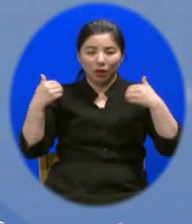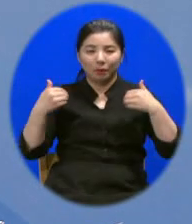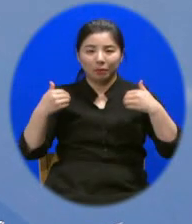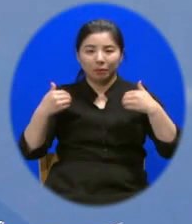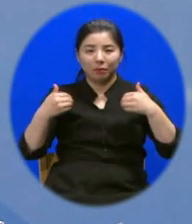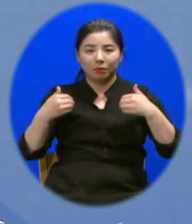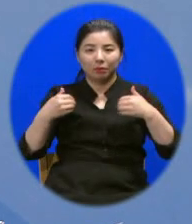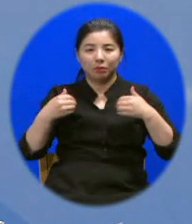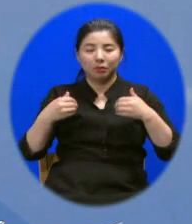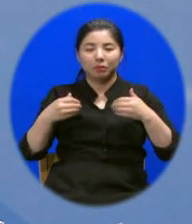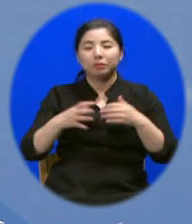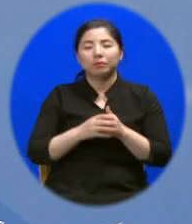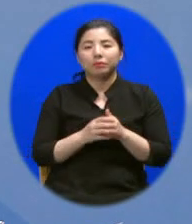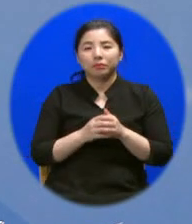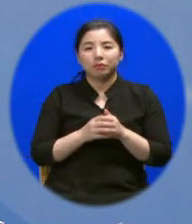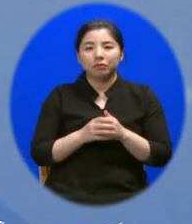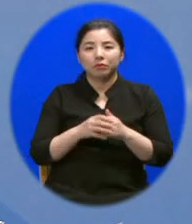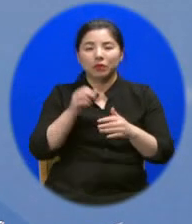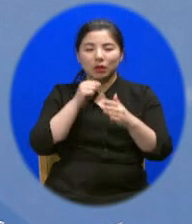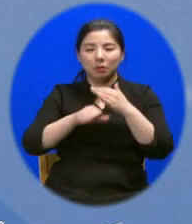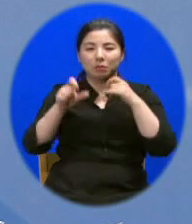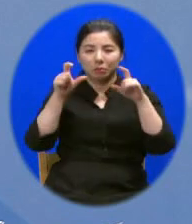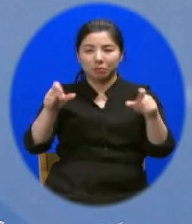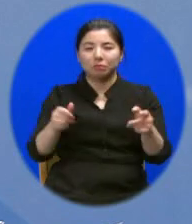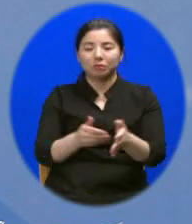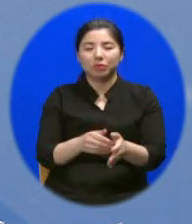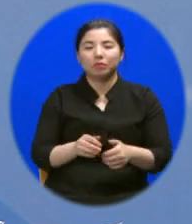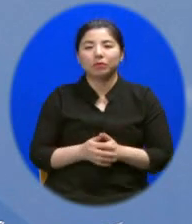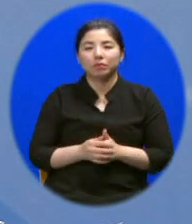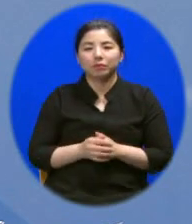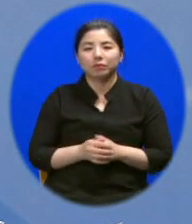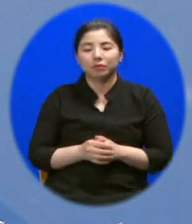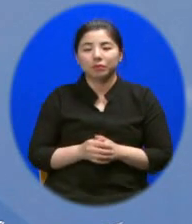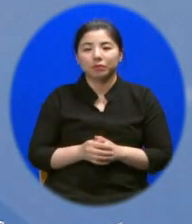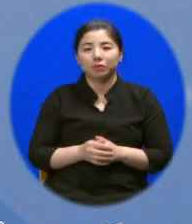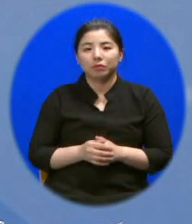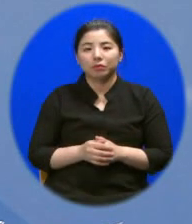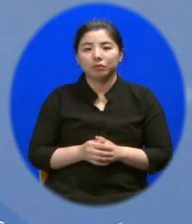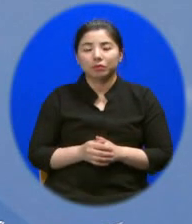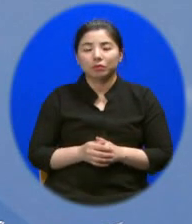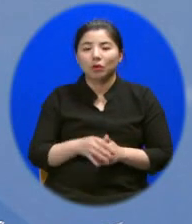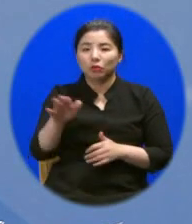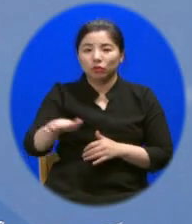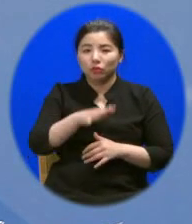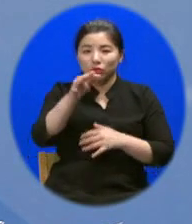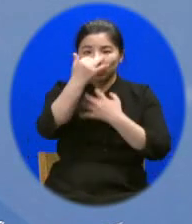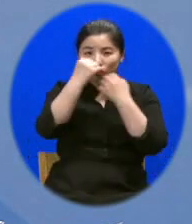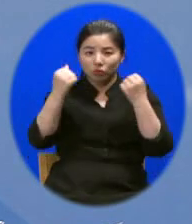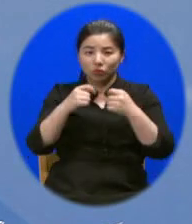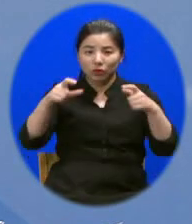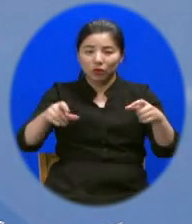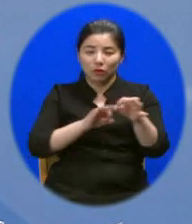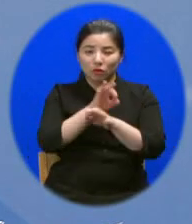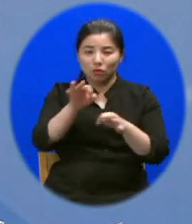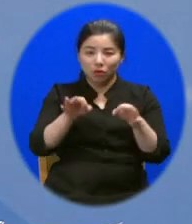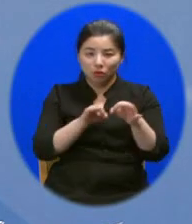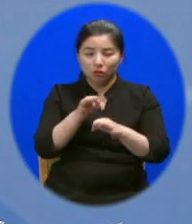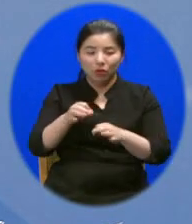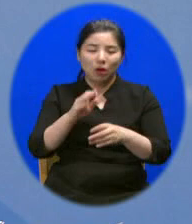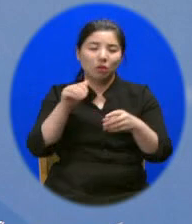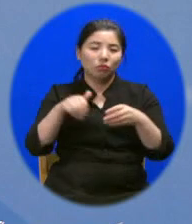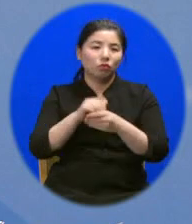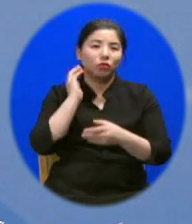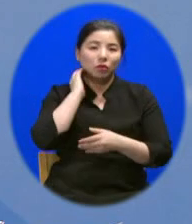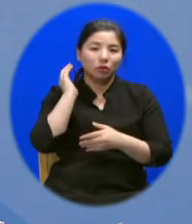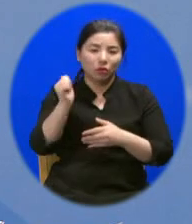민주당 원내대책회의 대표가 얘기하고 있습니다 지금 우리 충청북도에 지역경제 는 문재인